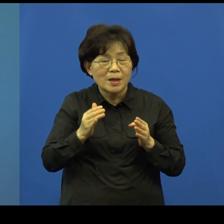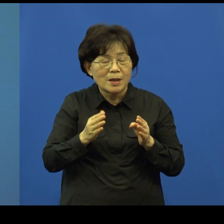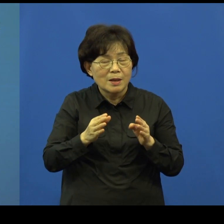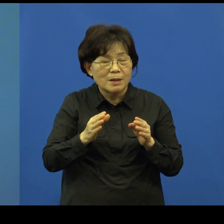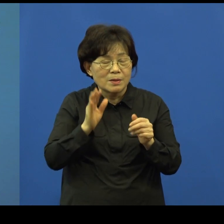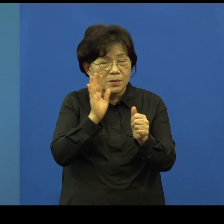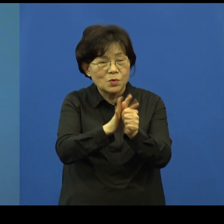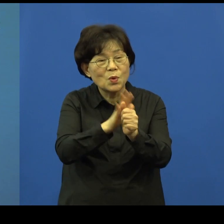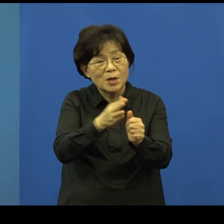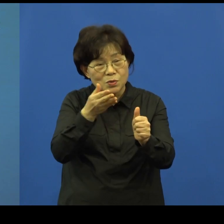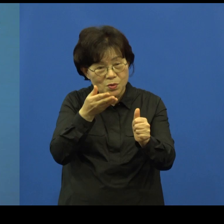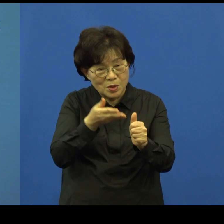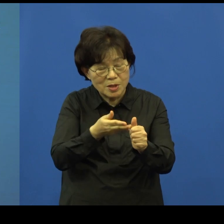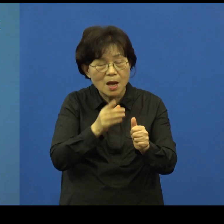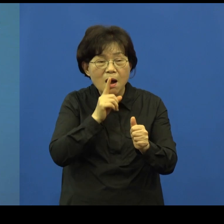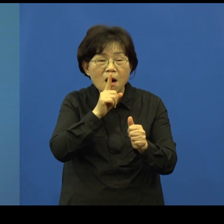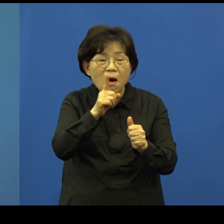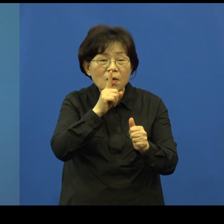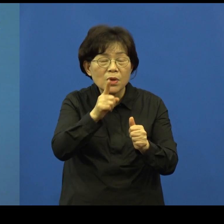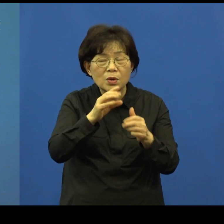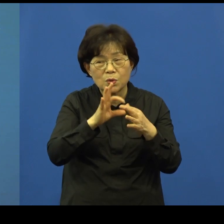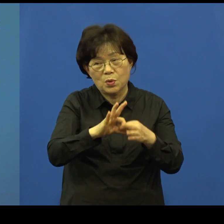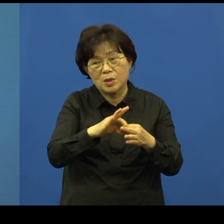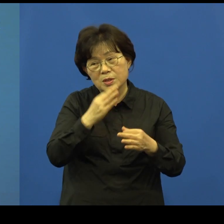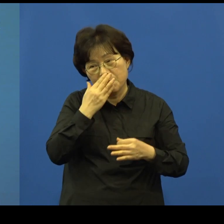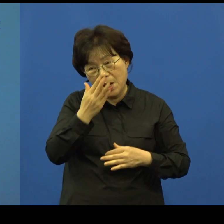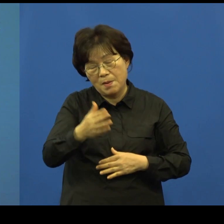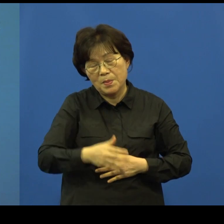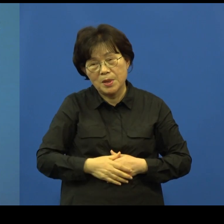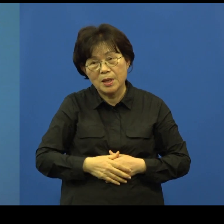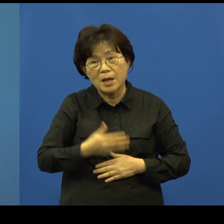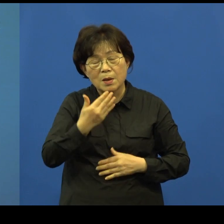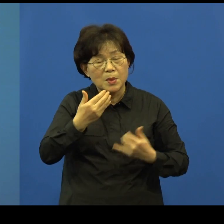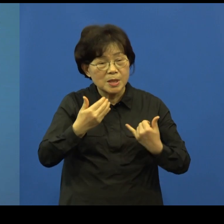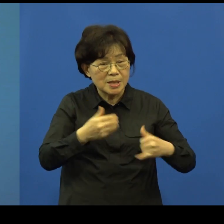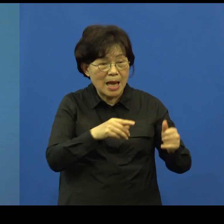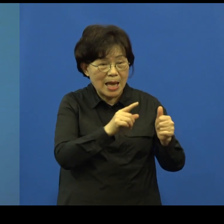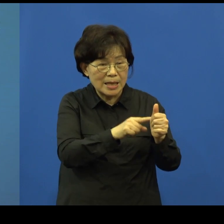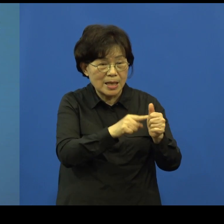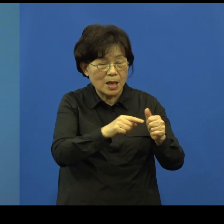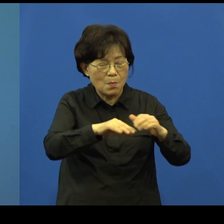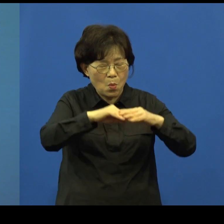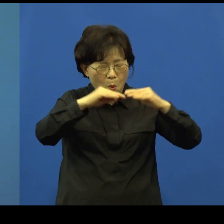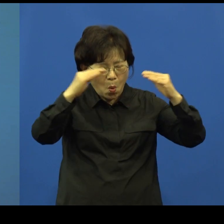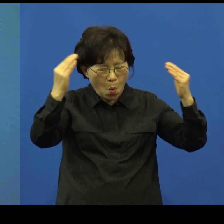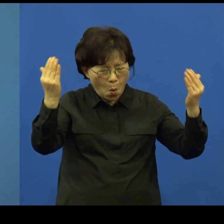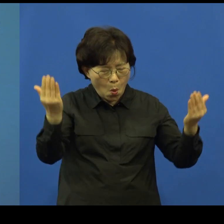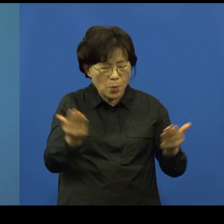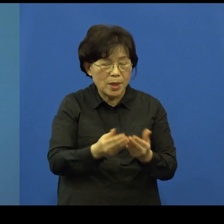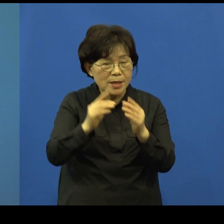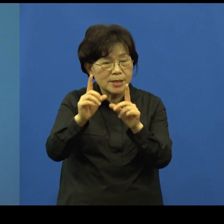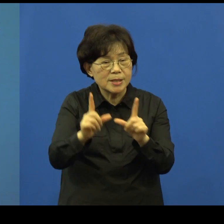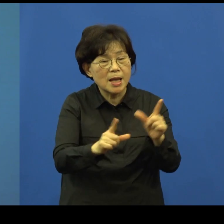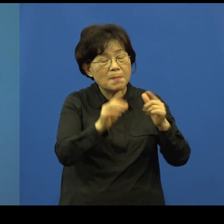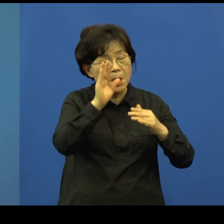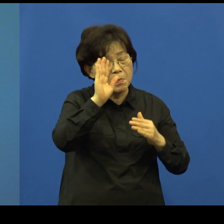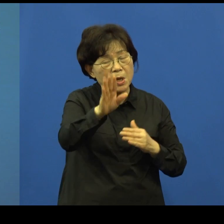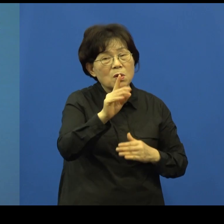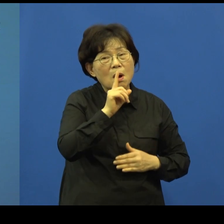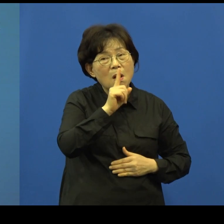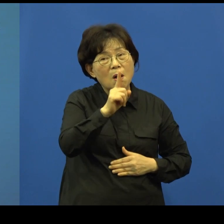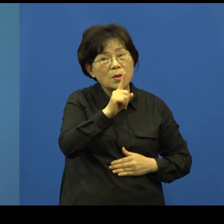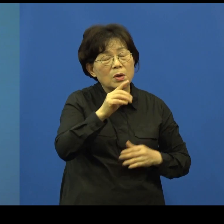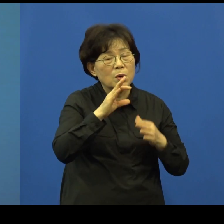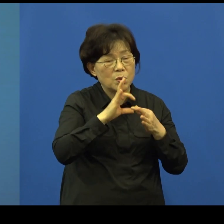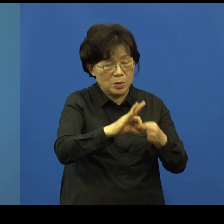일들도 이 언어를 통해서 할 수가 있습니다. 여러분들의 자녀들의 모든 삶의 미래도 이 언어를 통해서 일어나요. 왜?